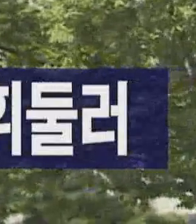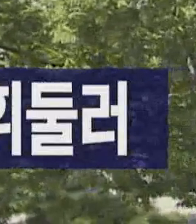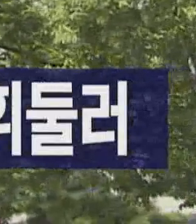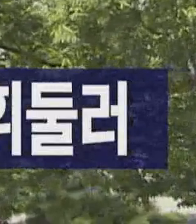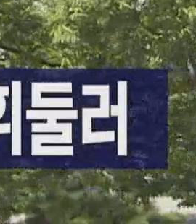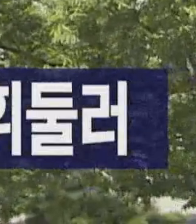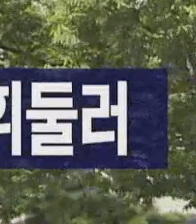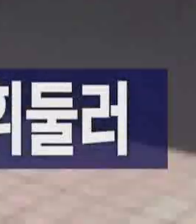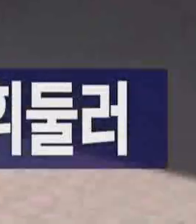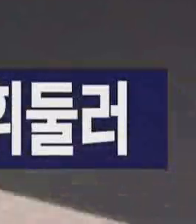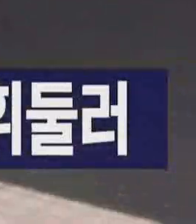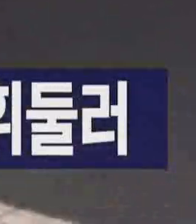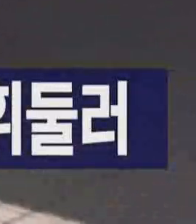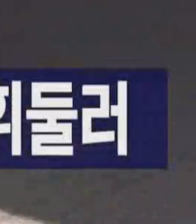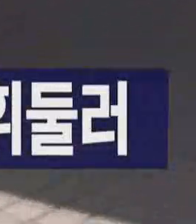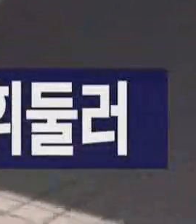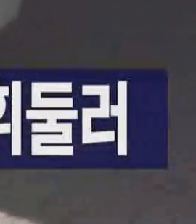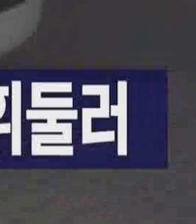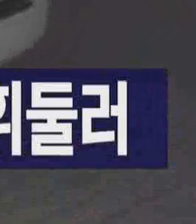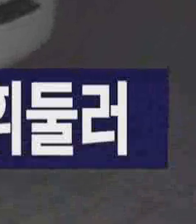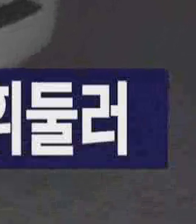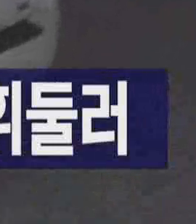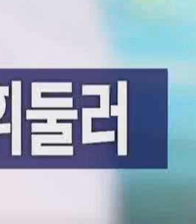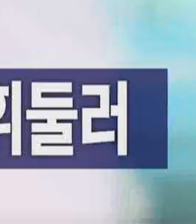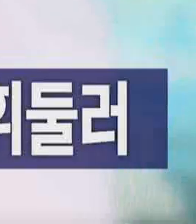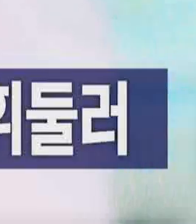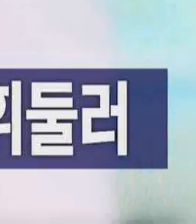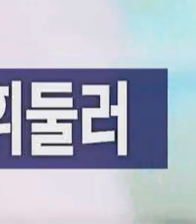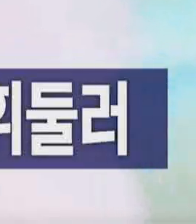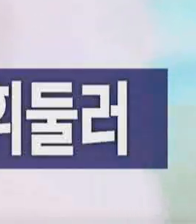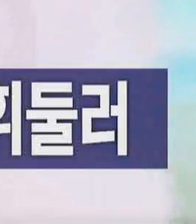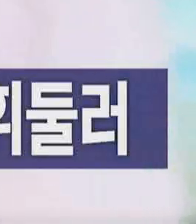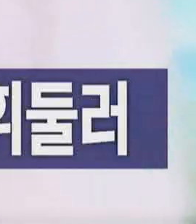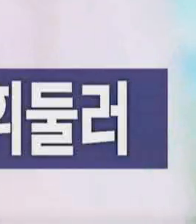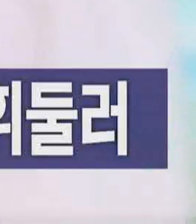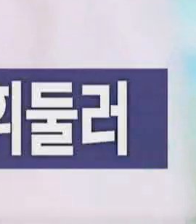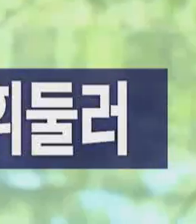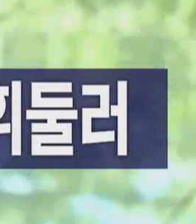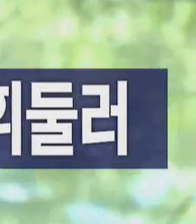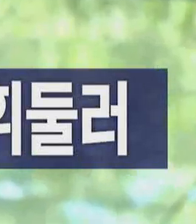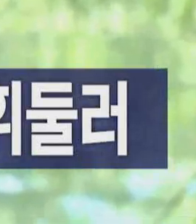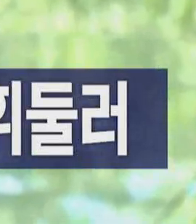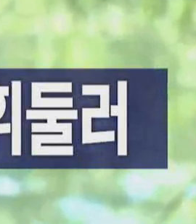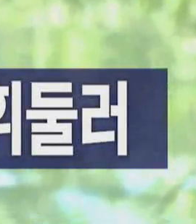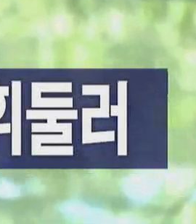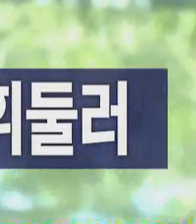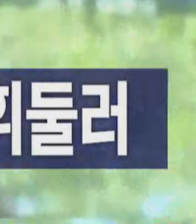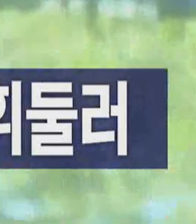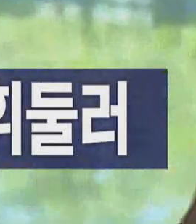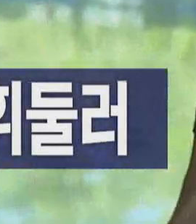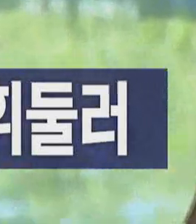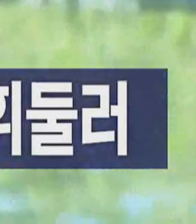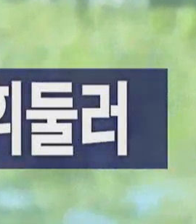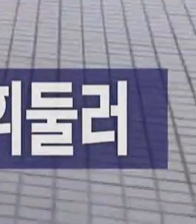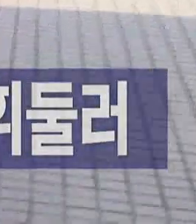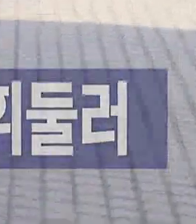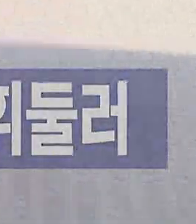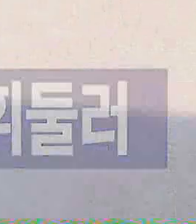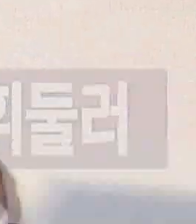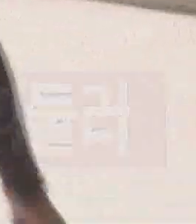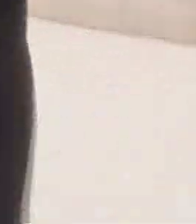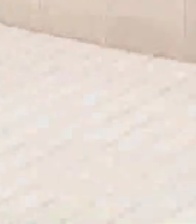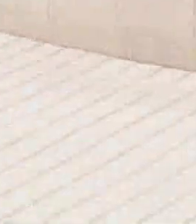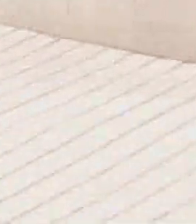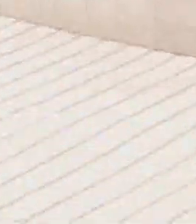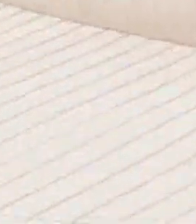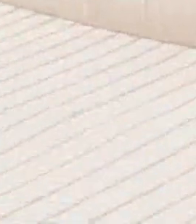검찰청사에 괴한이 들어와 검찰 수사관에게 흉기를 휘둘렀습니다. 괴한이 휘두른 흉기에 수사관은 크게 다쳤고 구체적인 범행